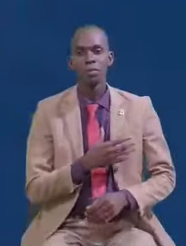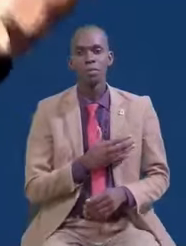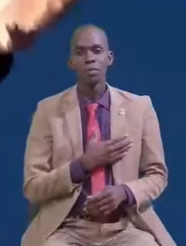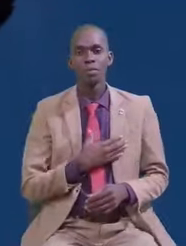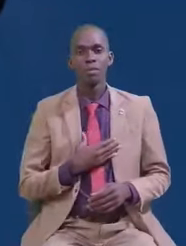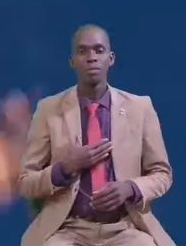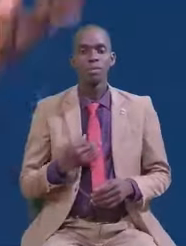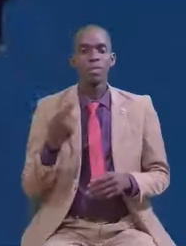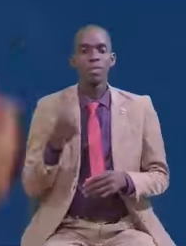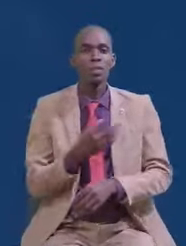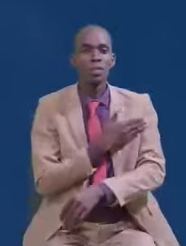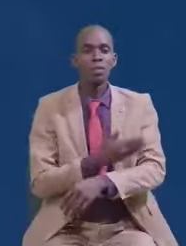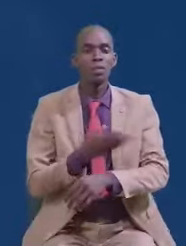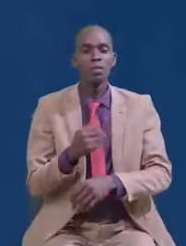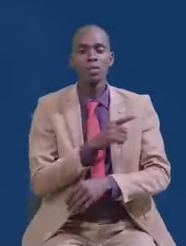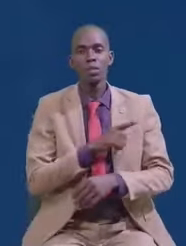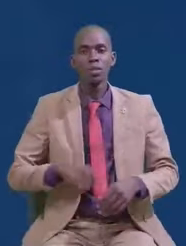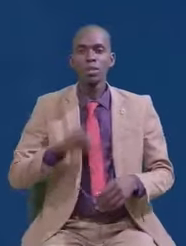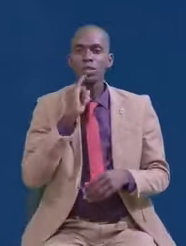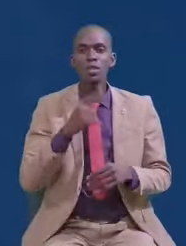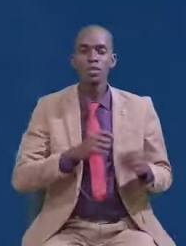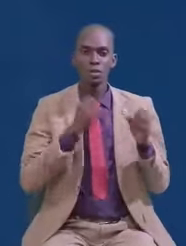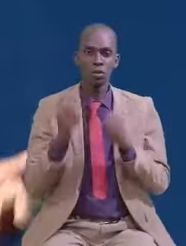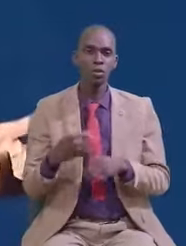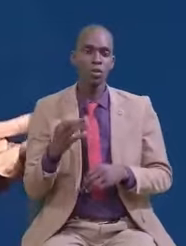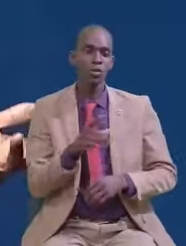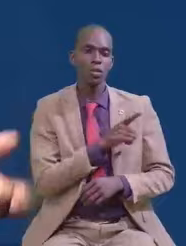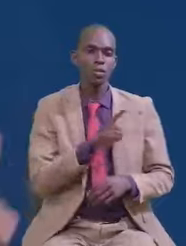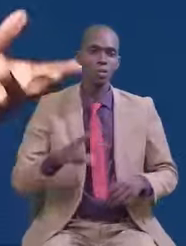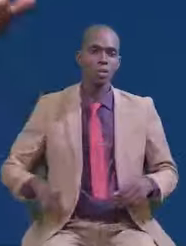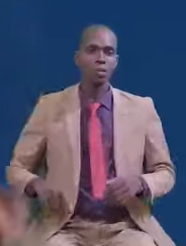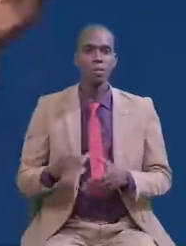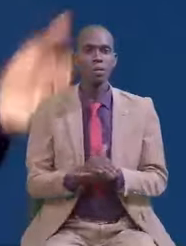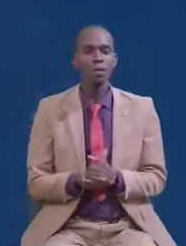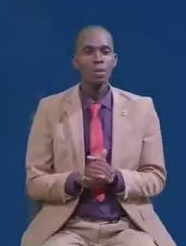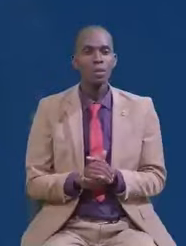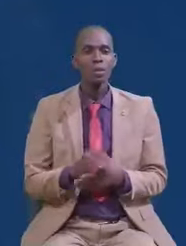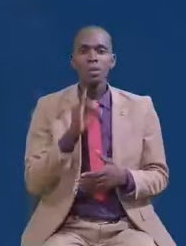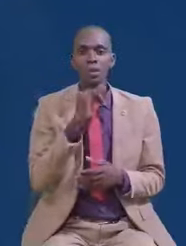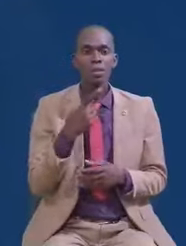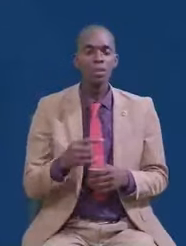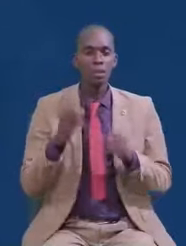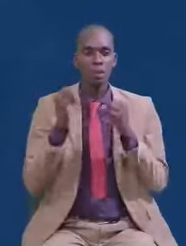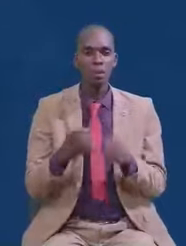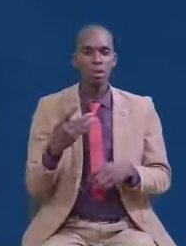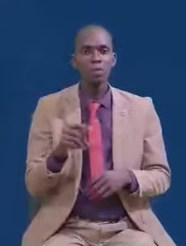Le bras du Seigneur, c'est la force du Seigneur. C'est la puissance du Seigneur.